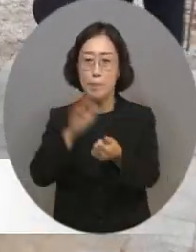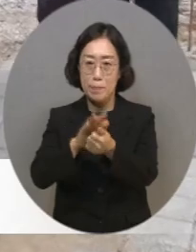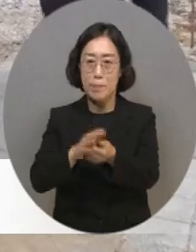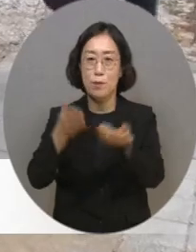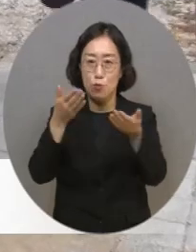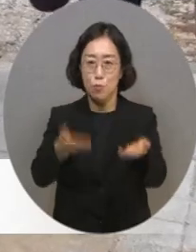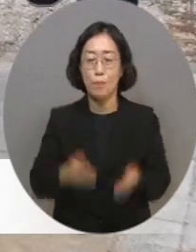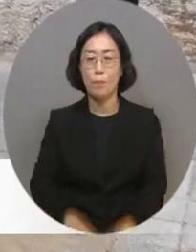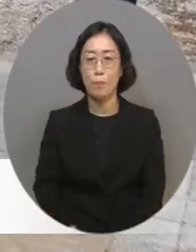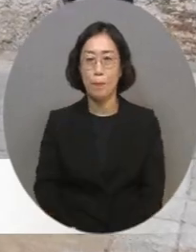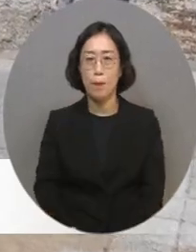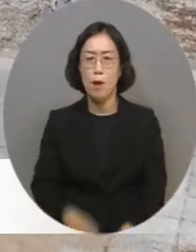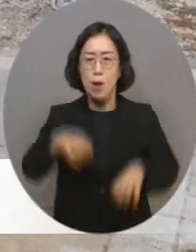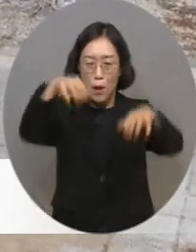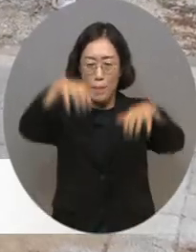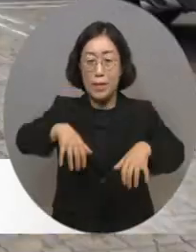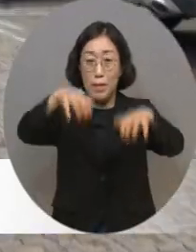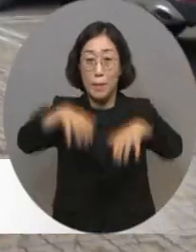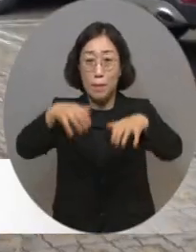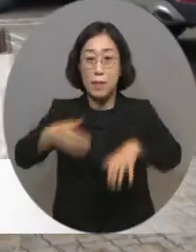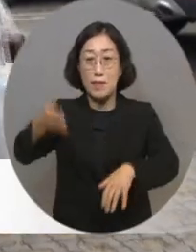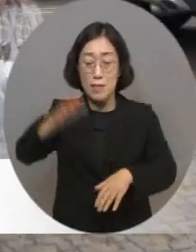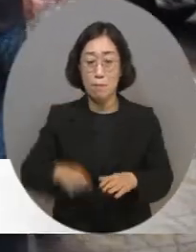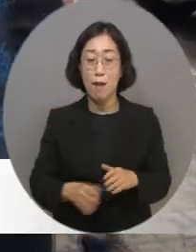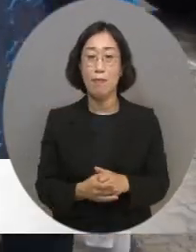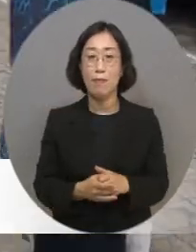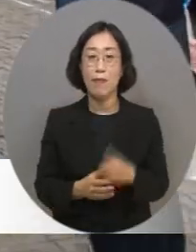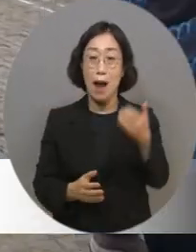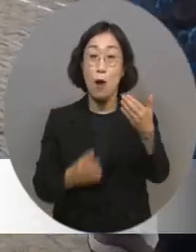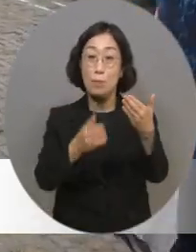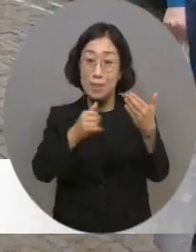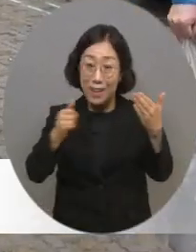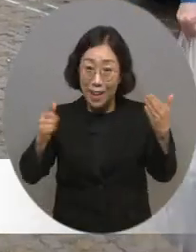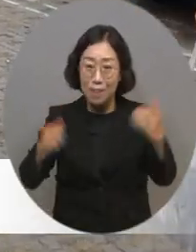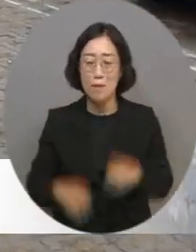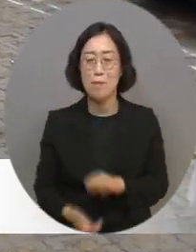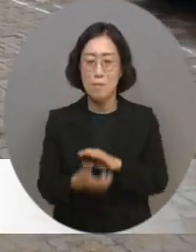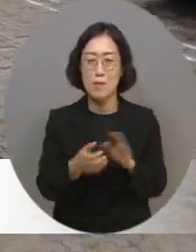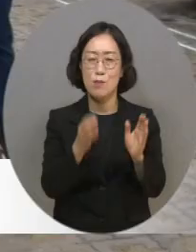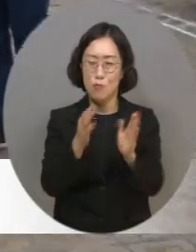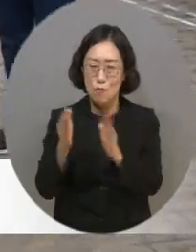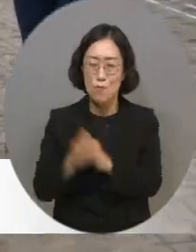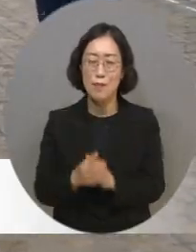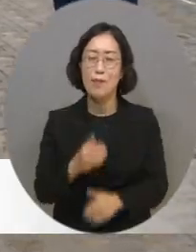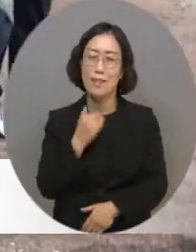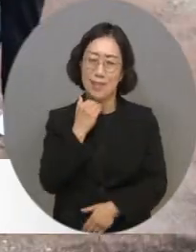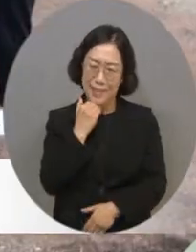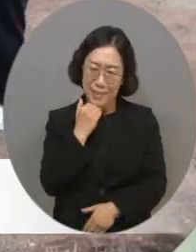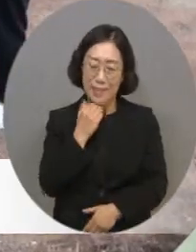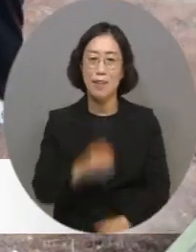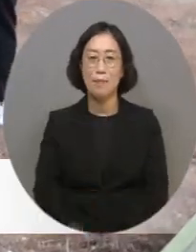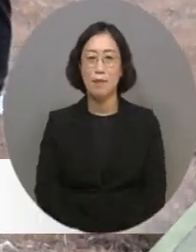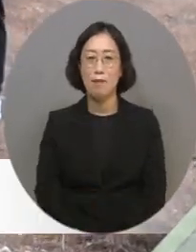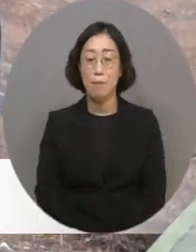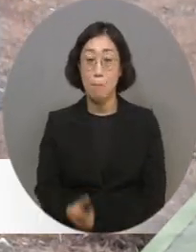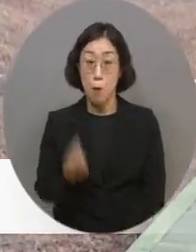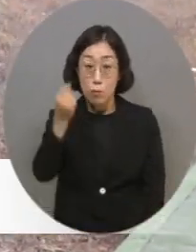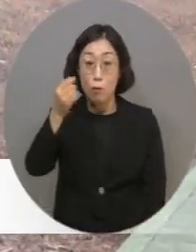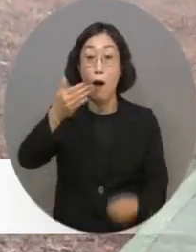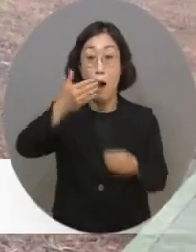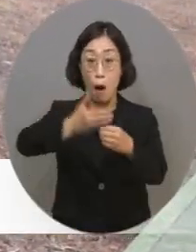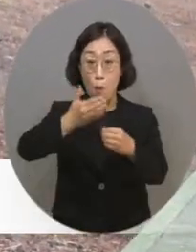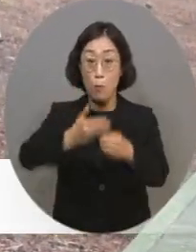부슬부슬 내리는 날임에도 운부원 식구들은 미리 준비하고 체험 시간을 기다립니다. 벌써